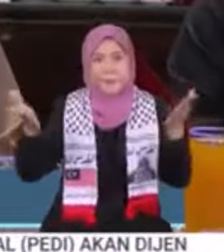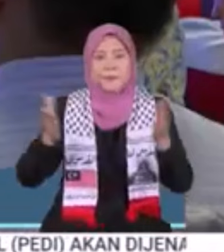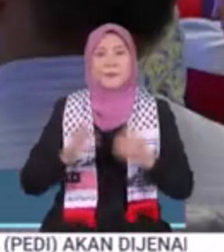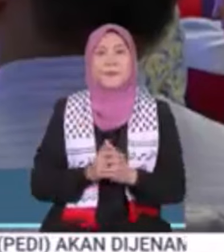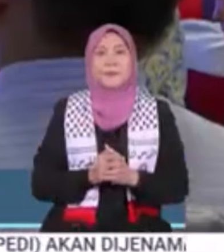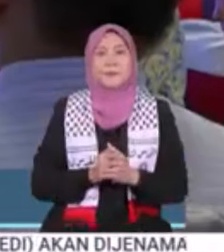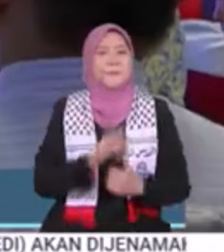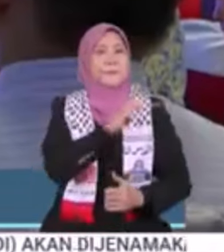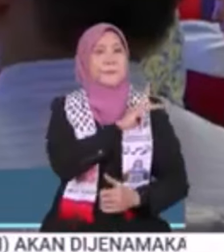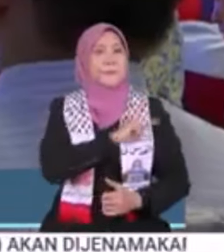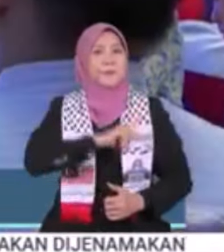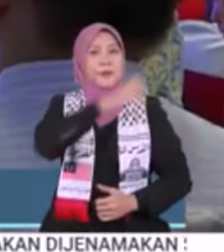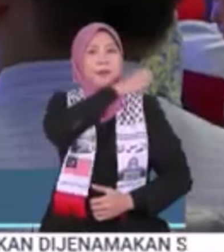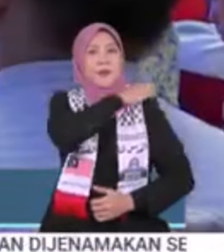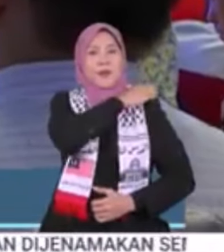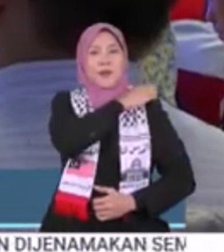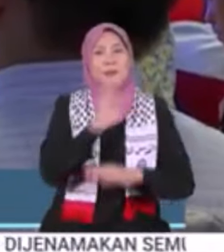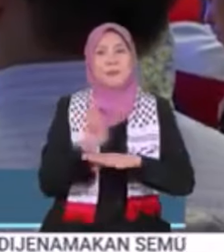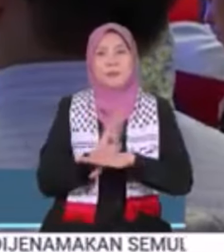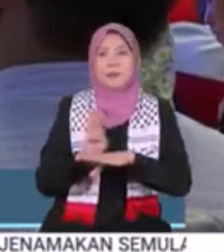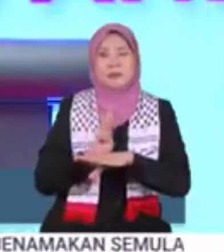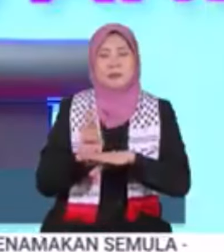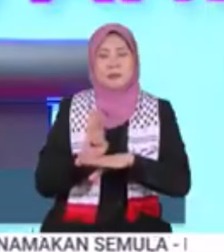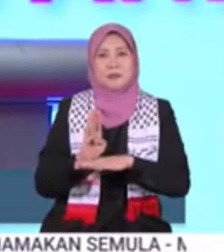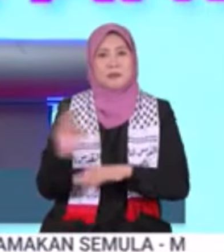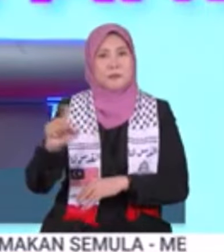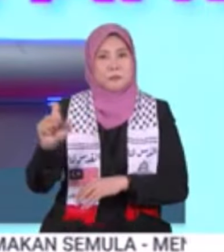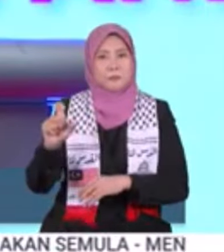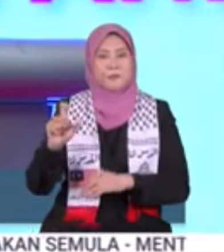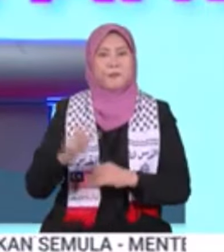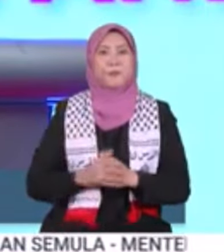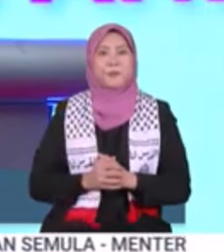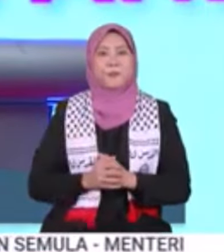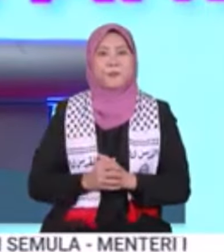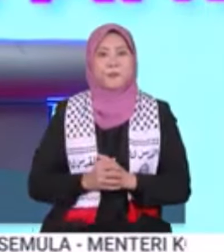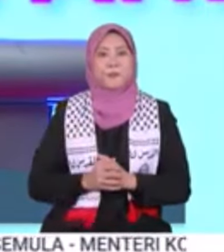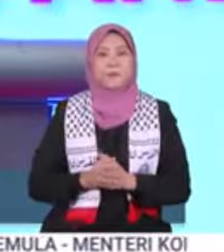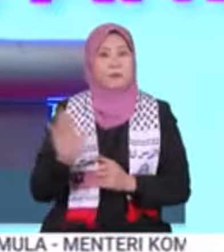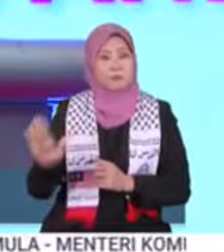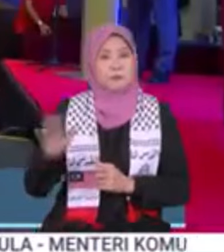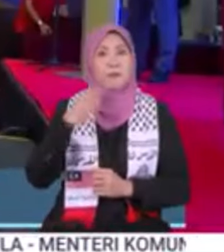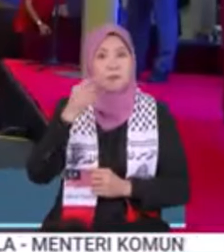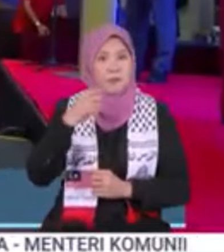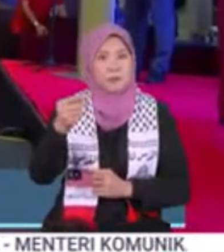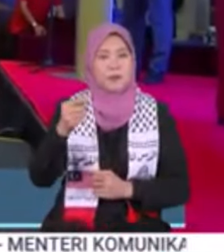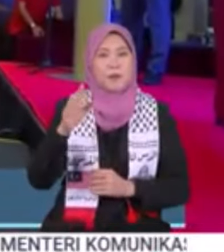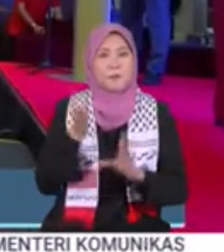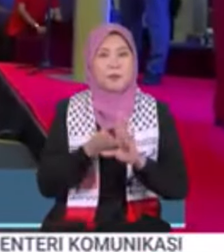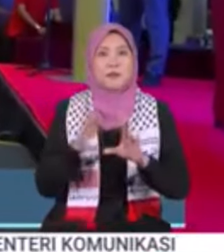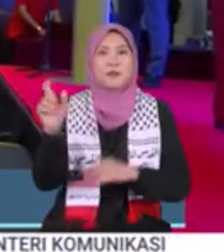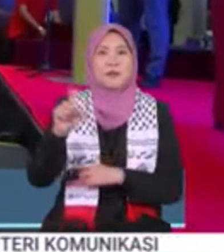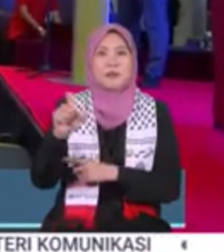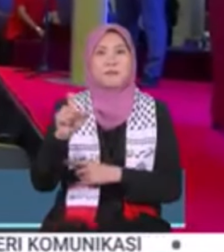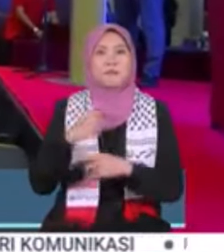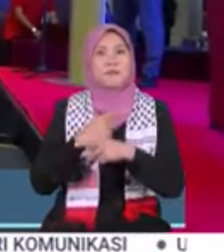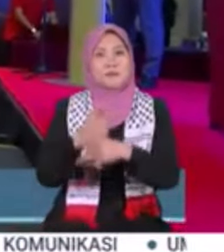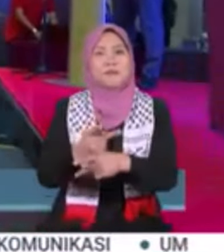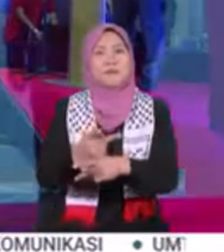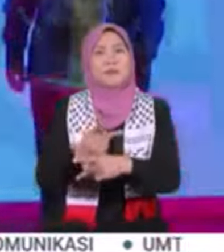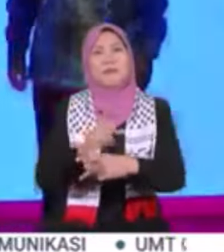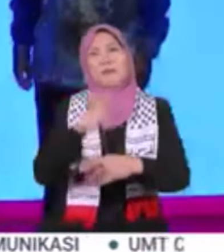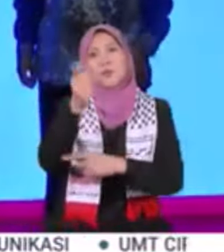Sementara itu ketua pegawai kumpulan perniagaan runcit Bank Islam Mizan masram berkata Bank Islam menawarkan pembiayaan